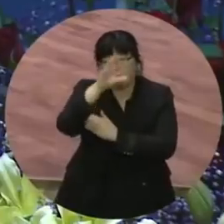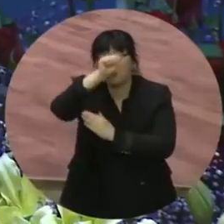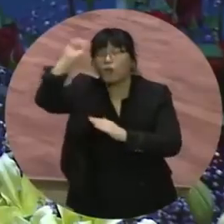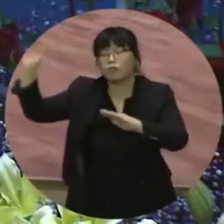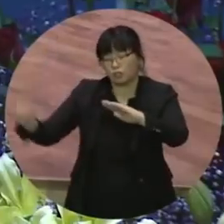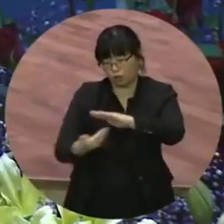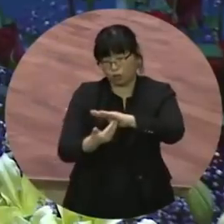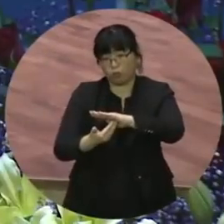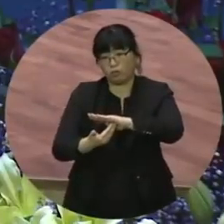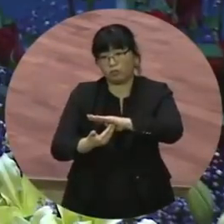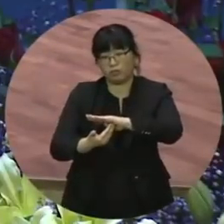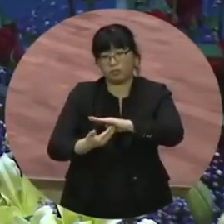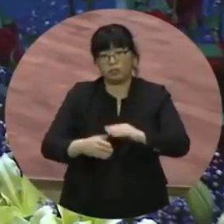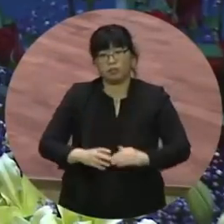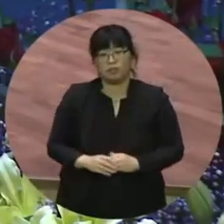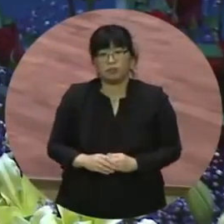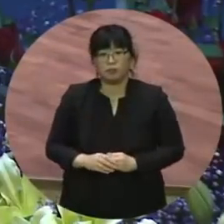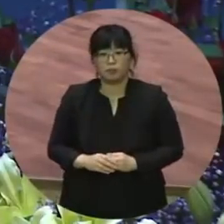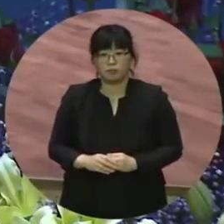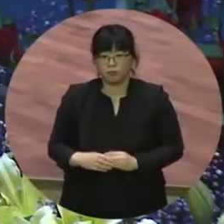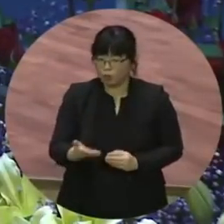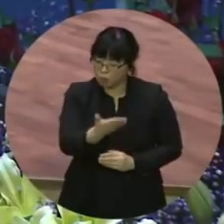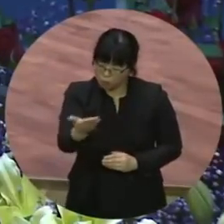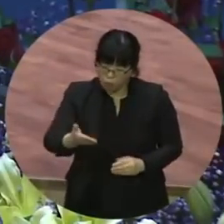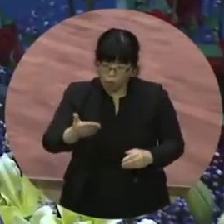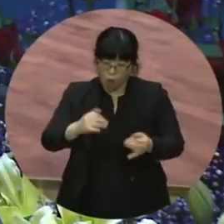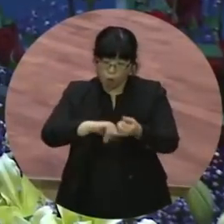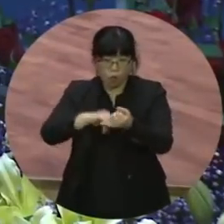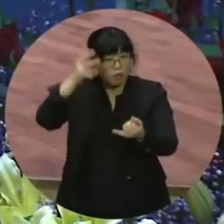선을 이루세요. 그 여러분 아셔야 돼요.